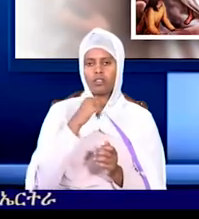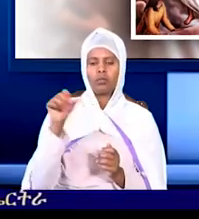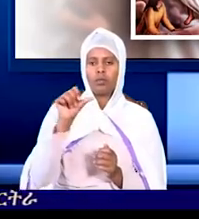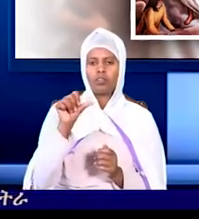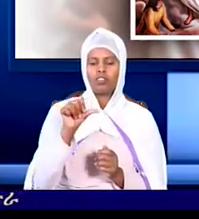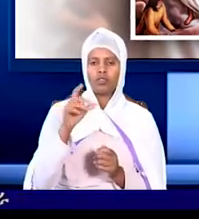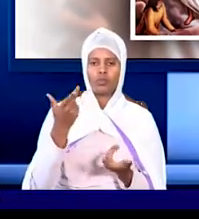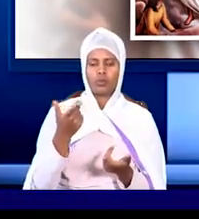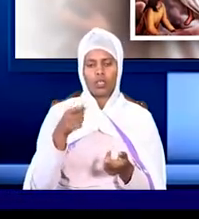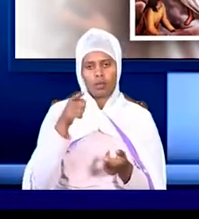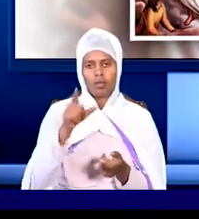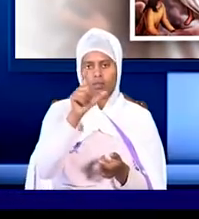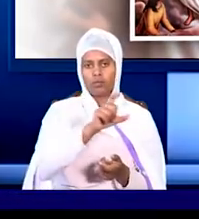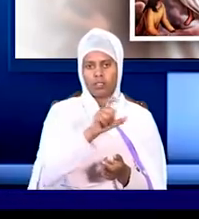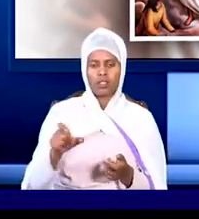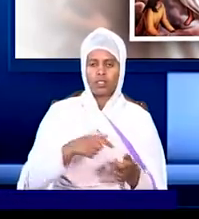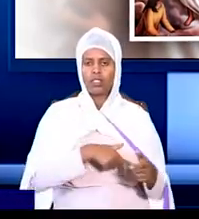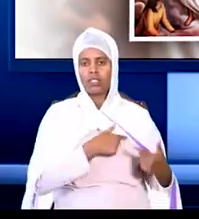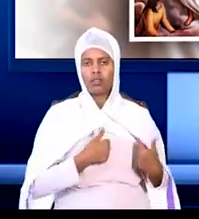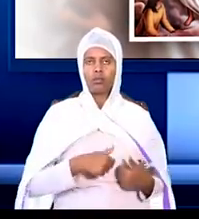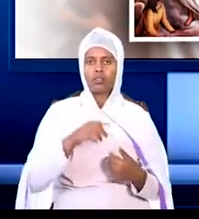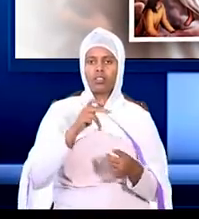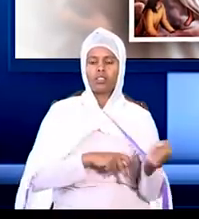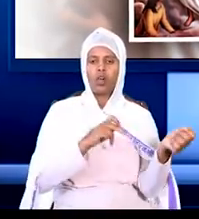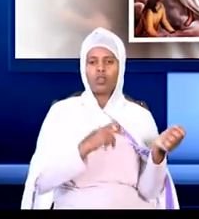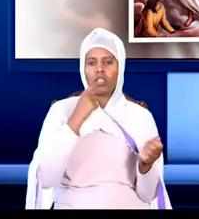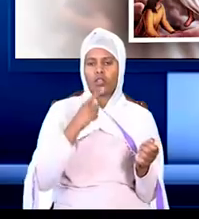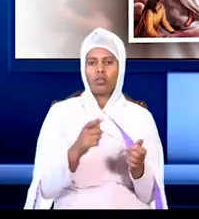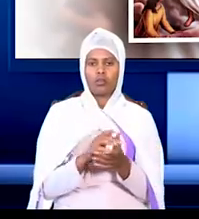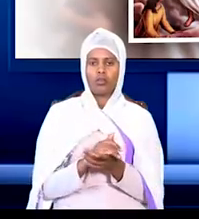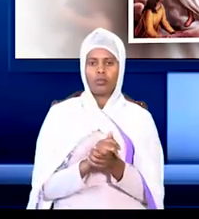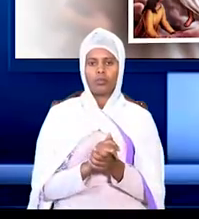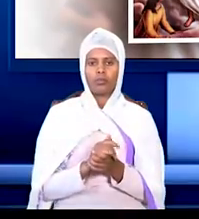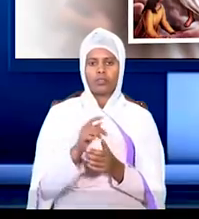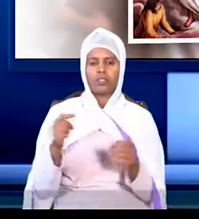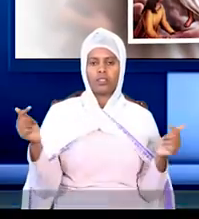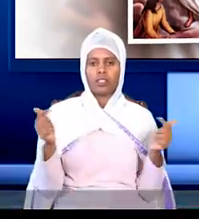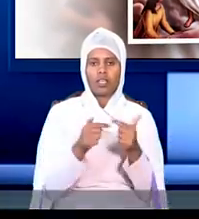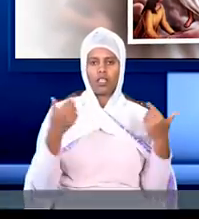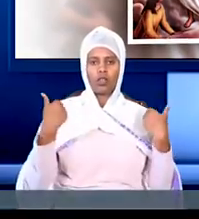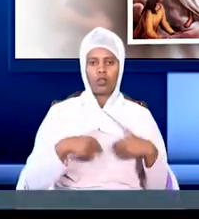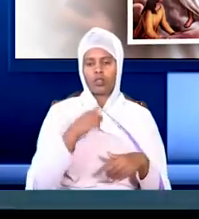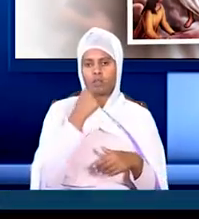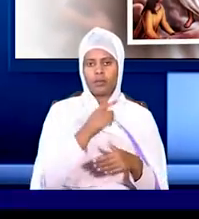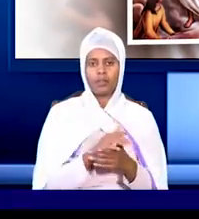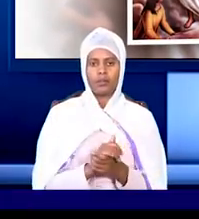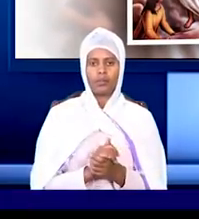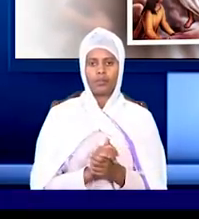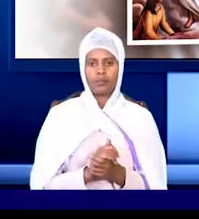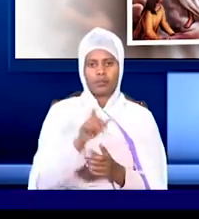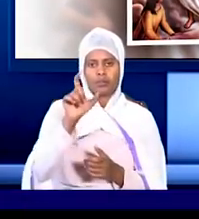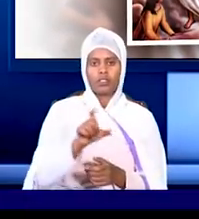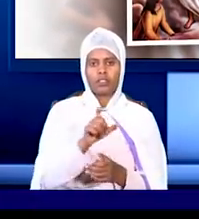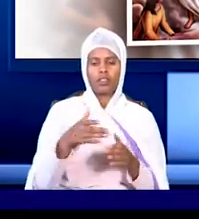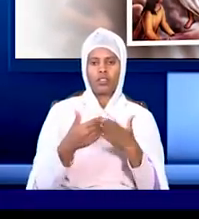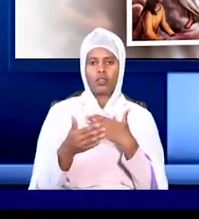ደሙ ባይፈሰሰ ኣብዚ ልበ ኣምላክ ዳዊት እንታይ በለ ብድሕሪኡ ነቲ ፀላኢ ቀተለ በሎ በቲ